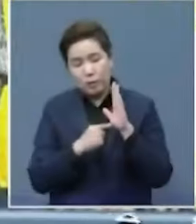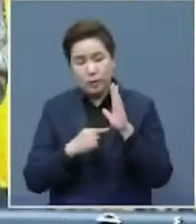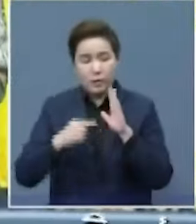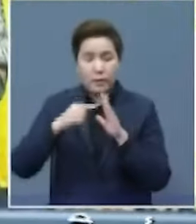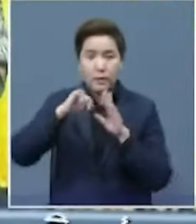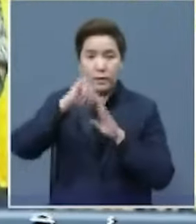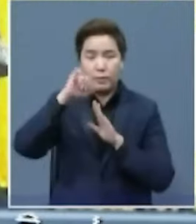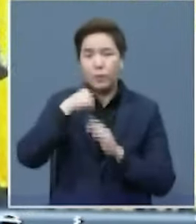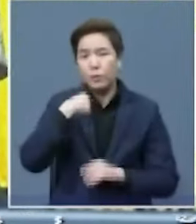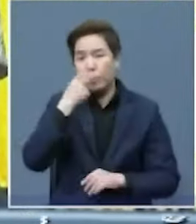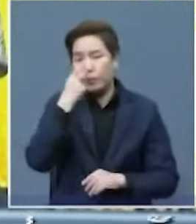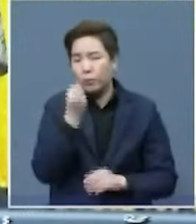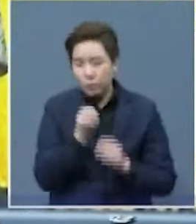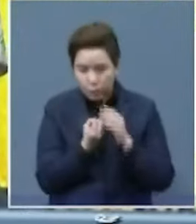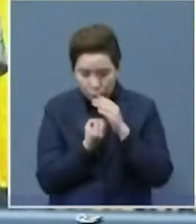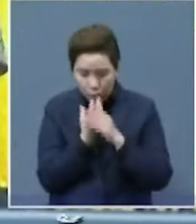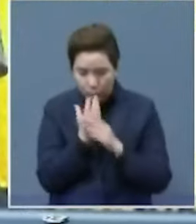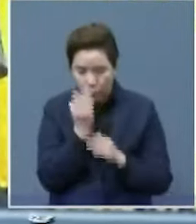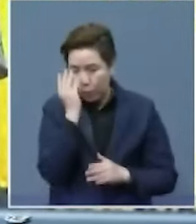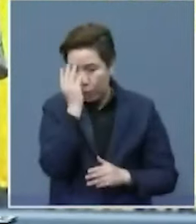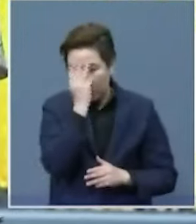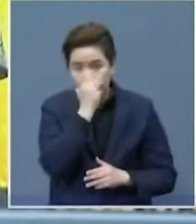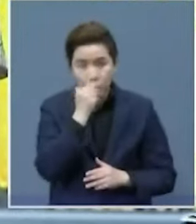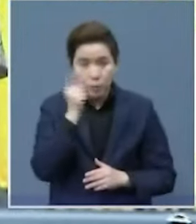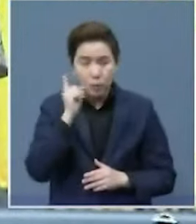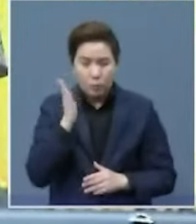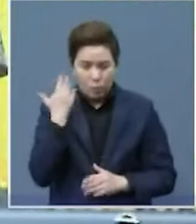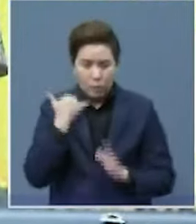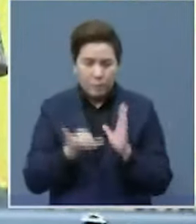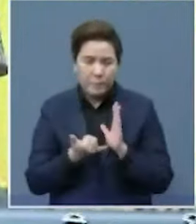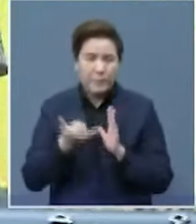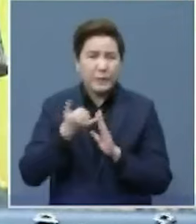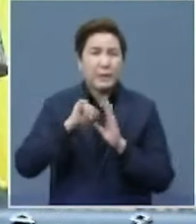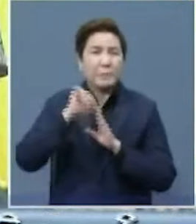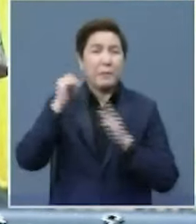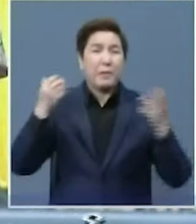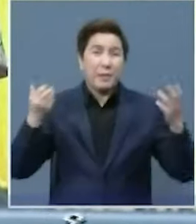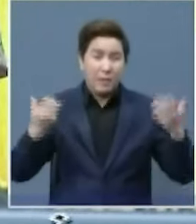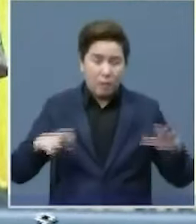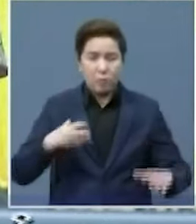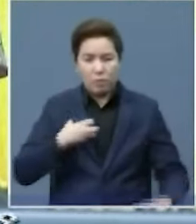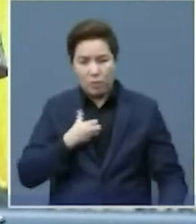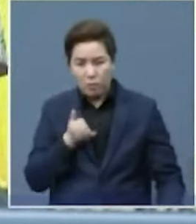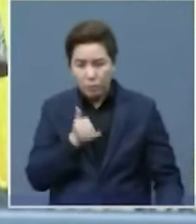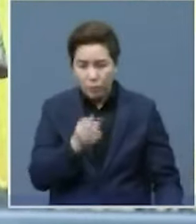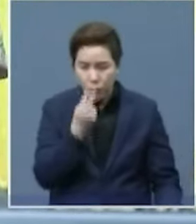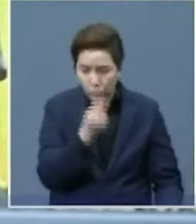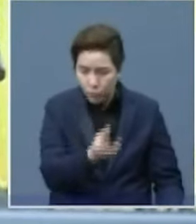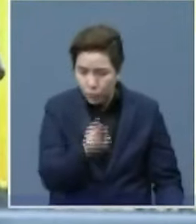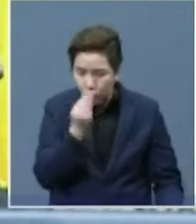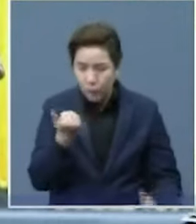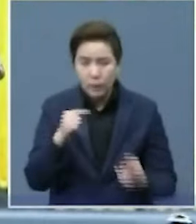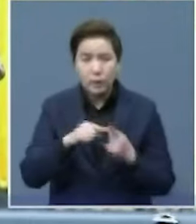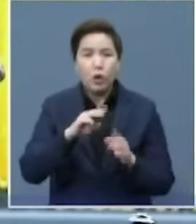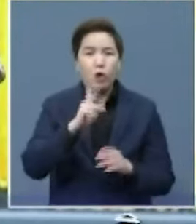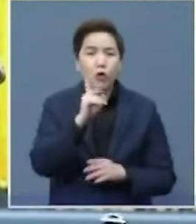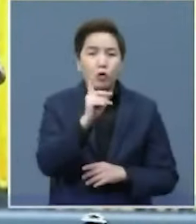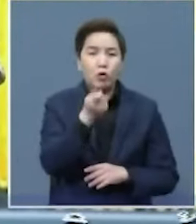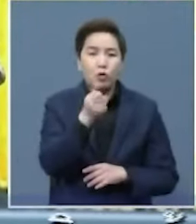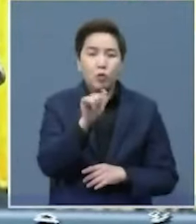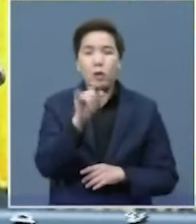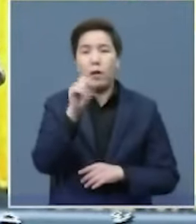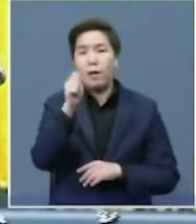ไปดูดอกไม้ที่สวยงามมากๆต้องบอกว่าหลายคนเนี่ยเคยไปแล้วหลายคนยังไม่เคยไปและอยากจะไปมากๆนะคะตอนนี้ไปที่ดอยอ่างข